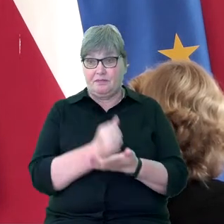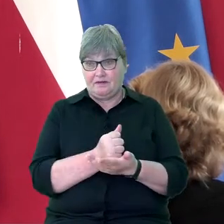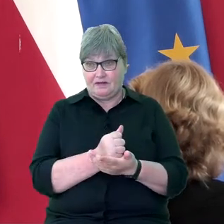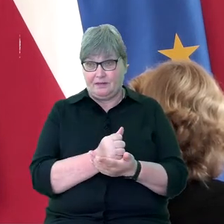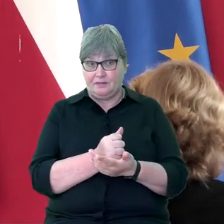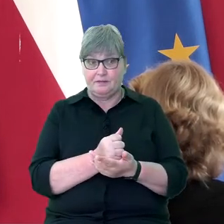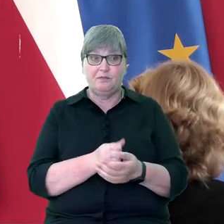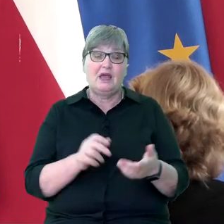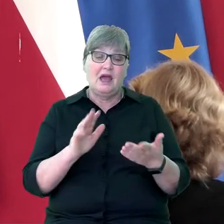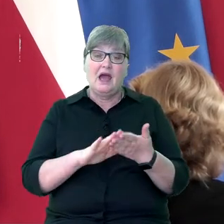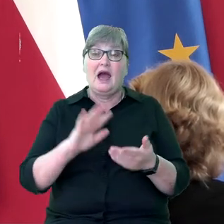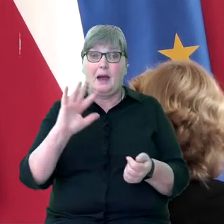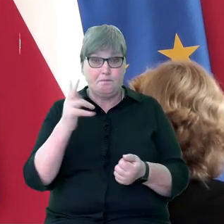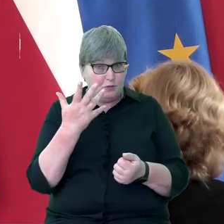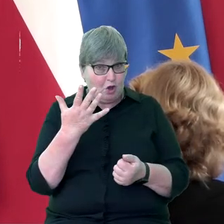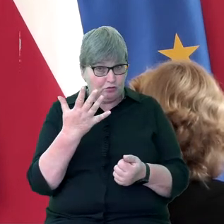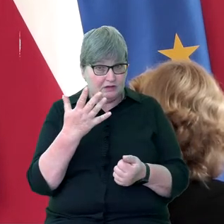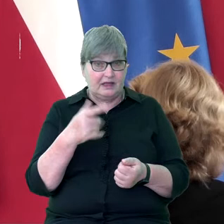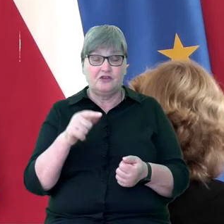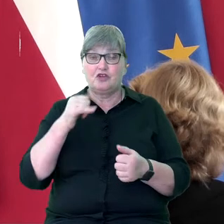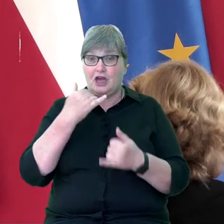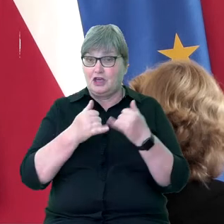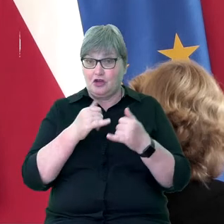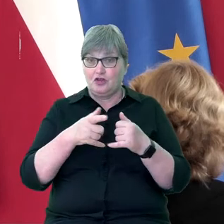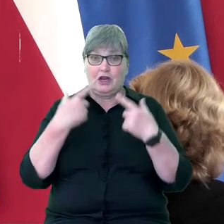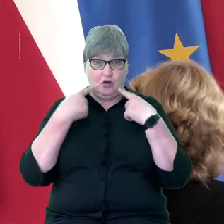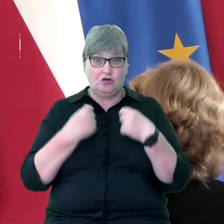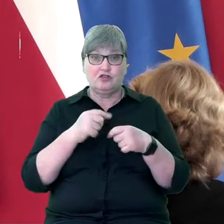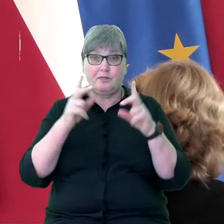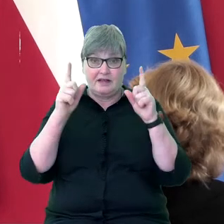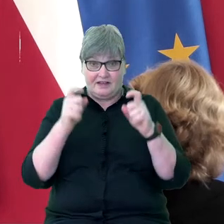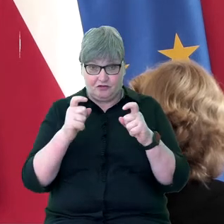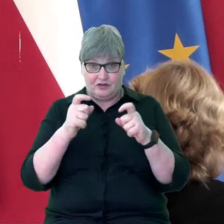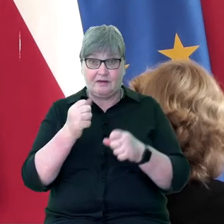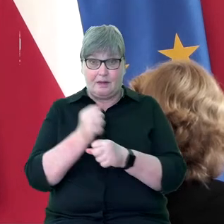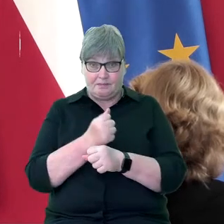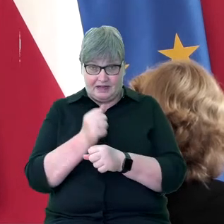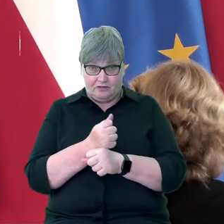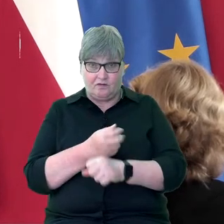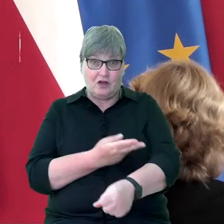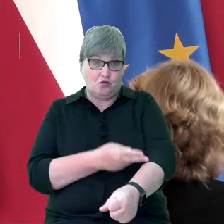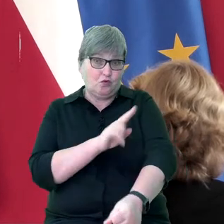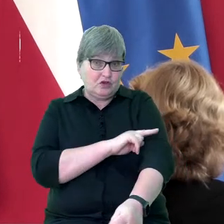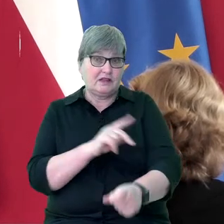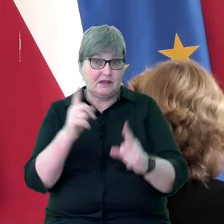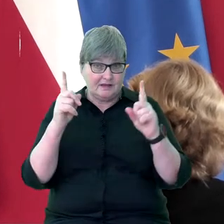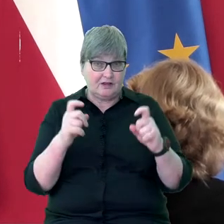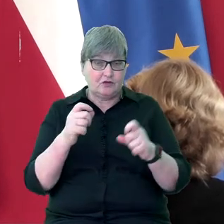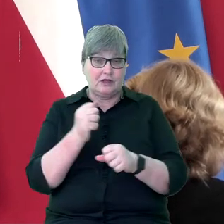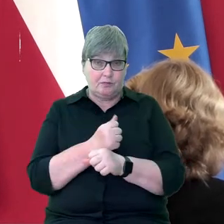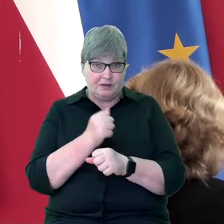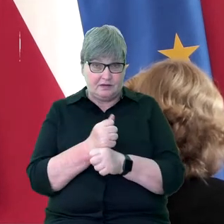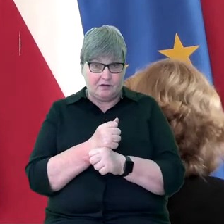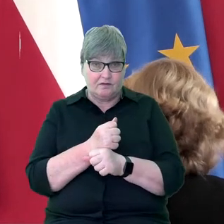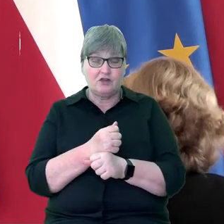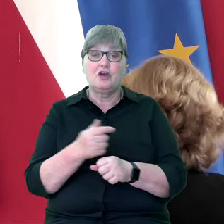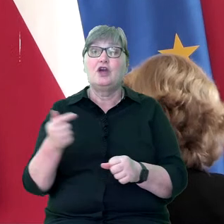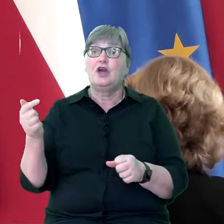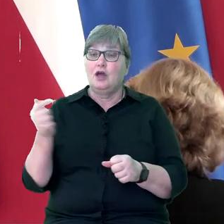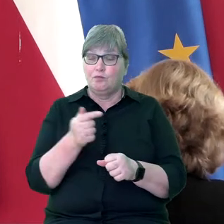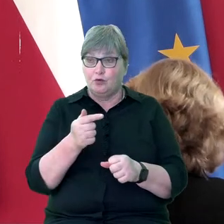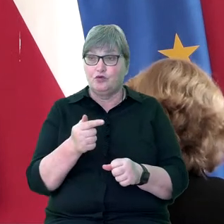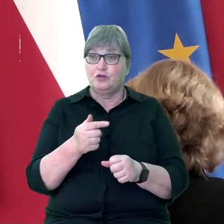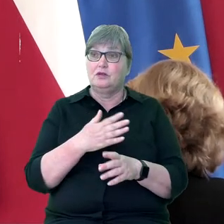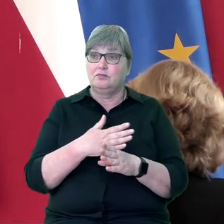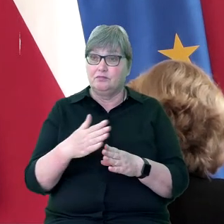założenie. Obejmując urząd, urzędnik miał otrzymywać zdolność do działania w imieniu i na rzecz państwa